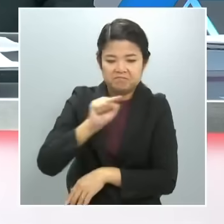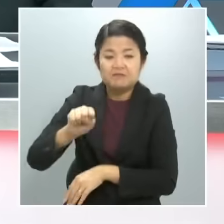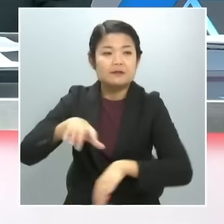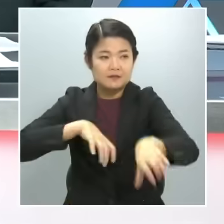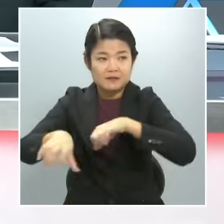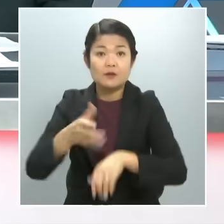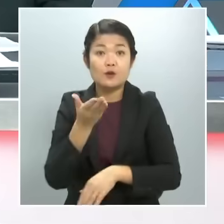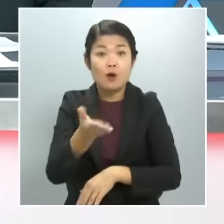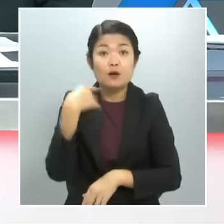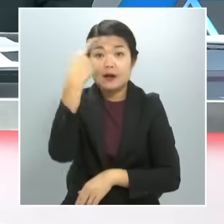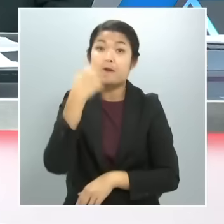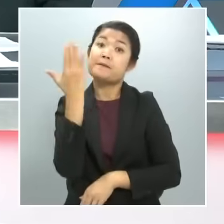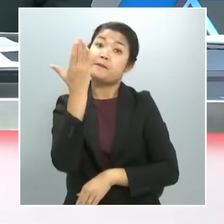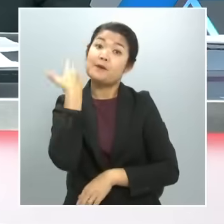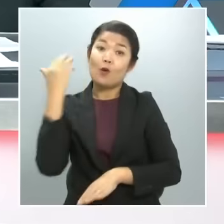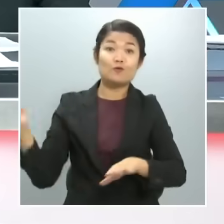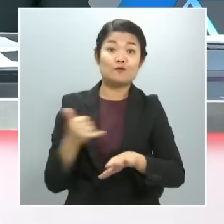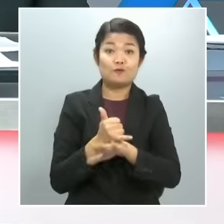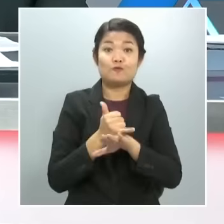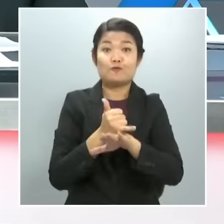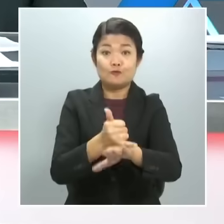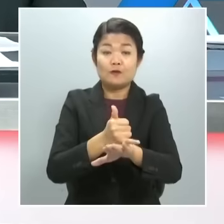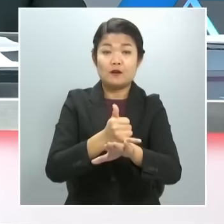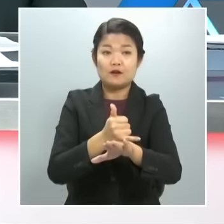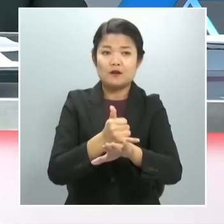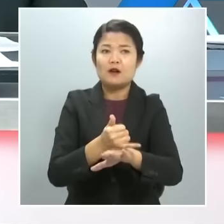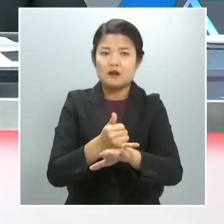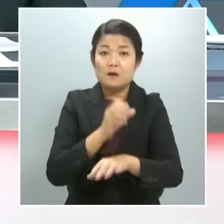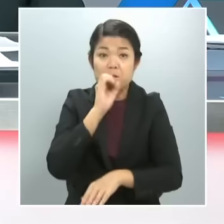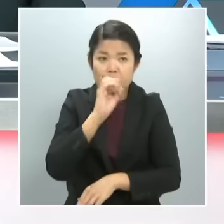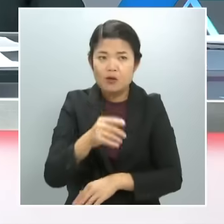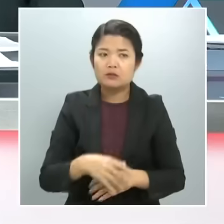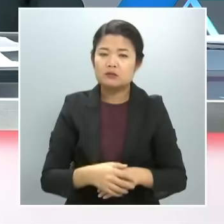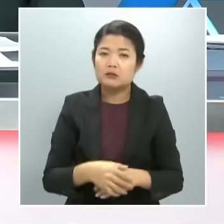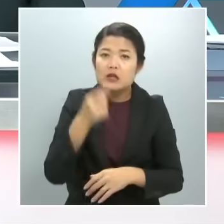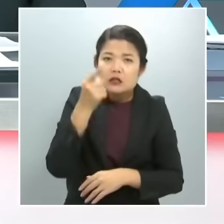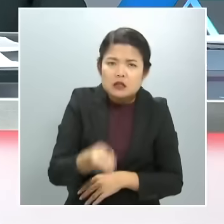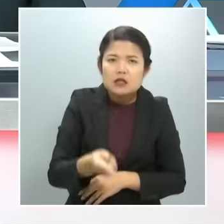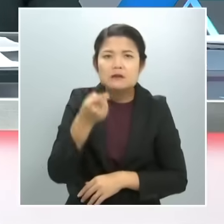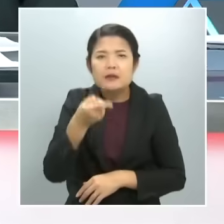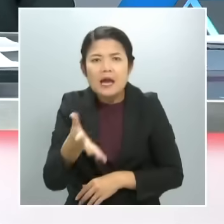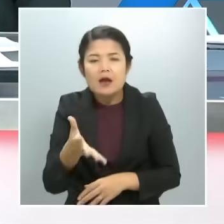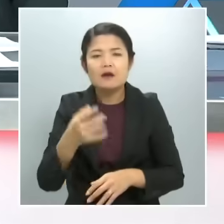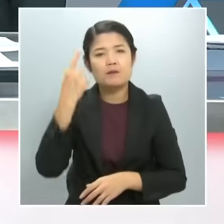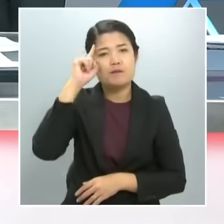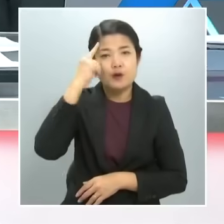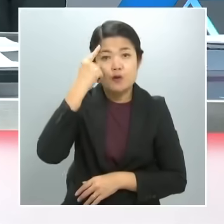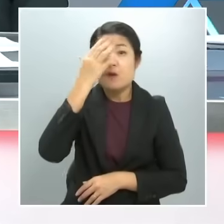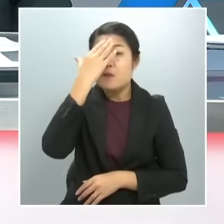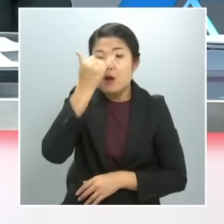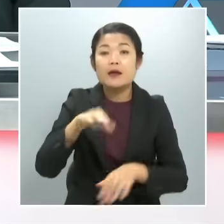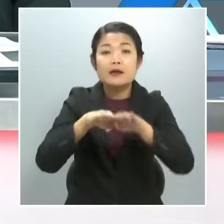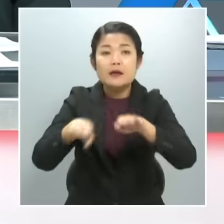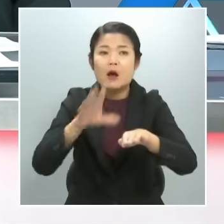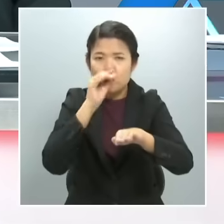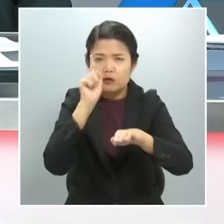ร่วมมือผู้โดยสารบนรถตู้นะคะช่วยติดต่อเข้ามาค่ะแต่ต้องบอกนะครับว่าจริงเท็จประกันใดเดี๋ยวไม่รู้ค่ะแต่พอเด็กเขาอ้างแบบนั้นน่ะมันก็ต้อง